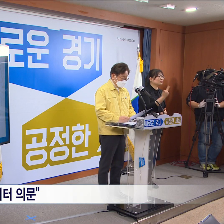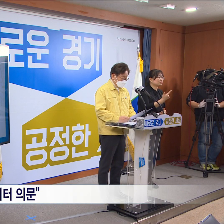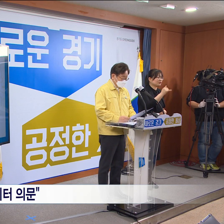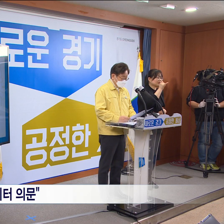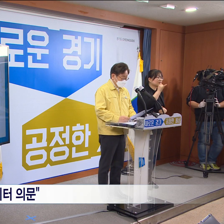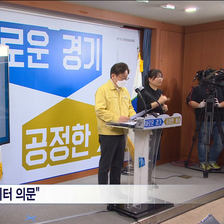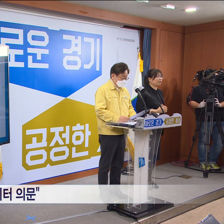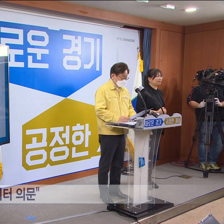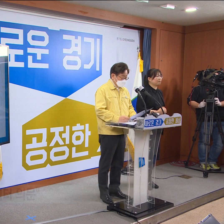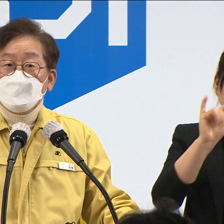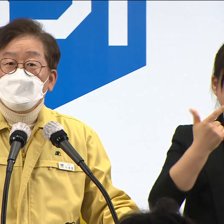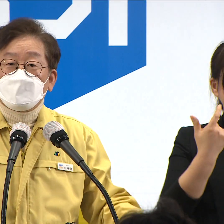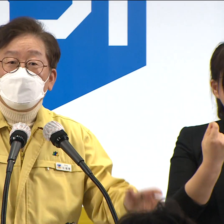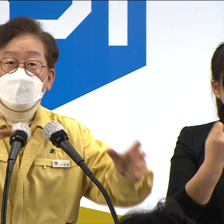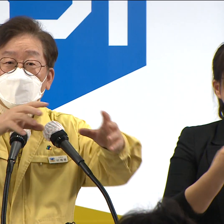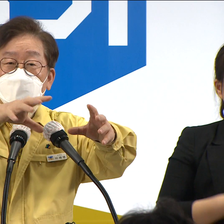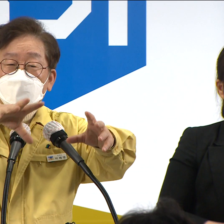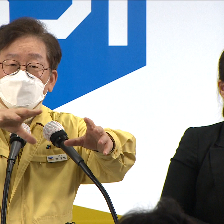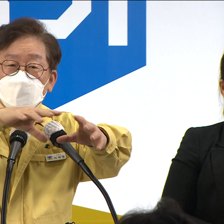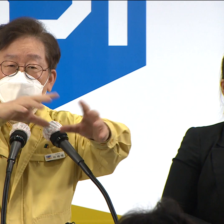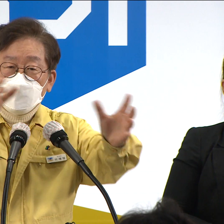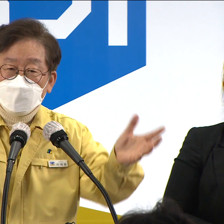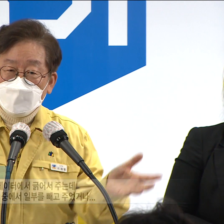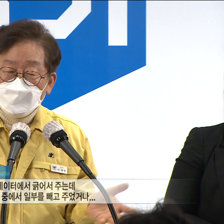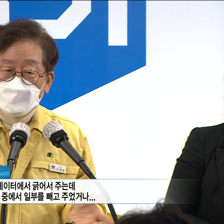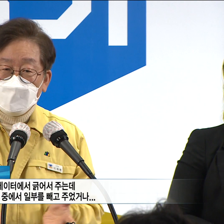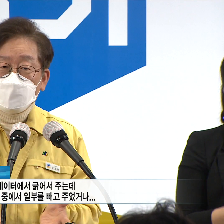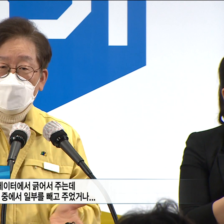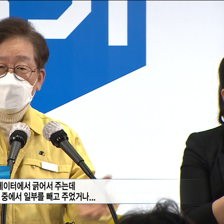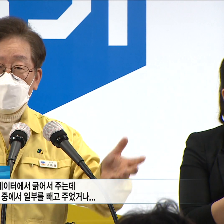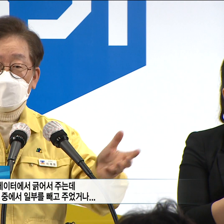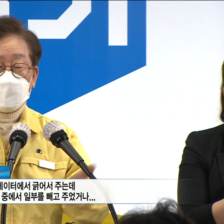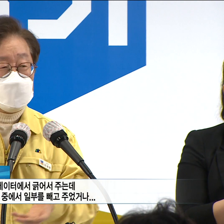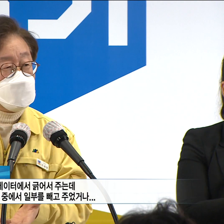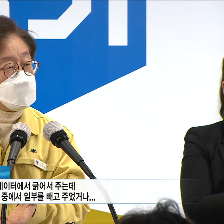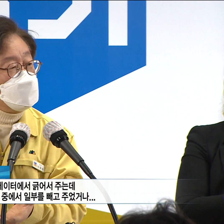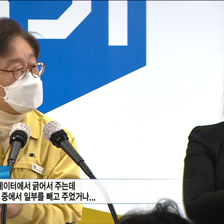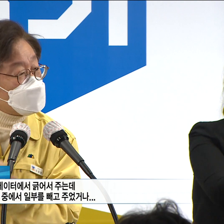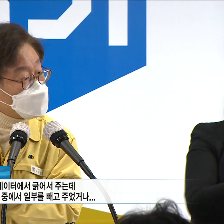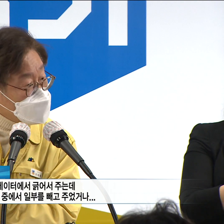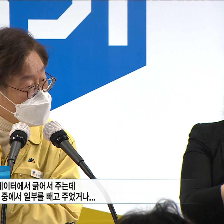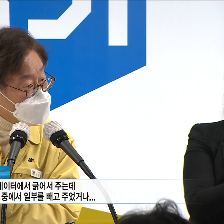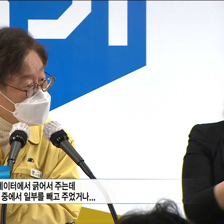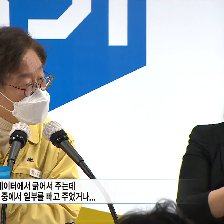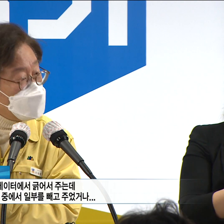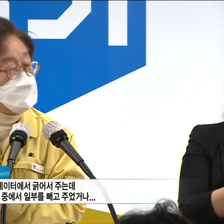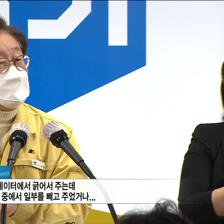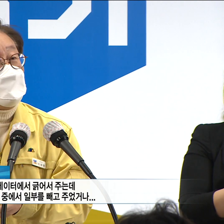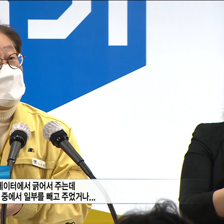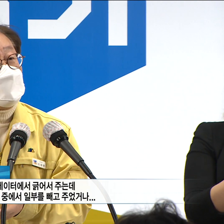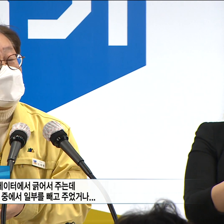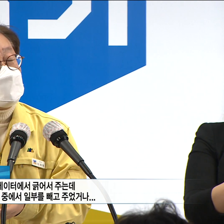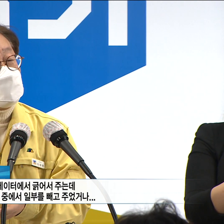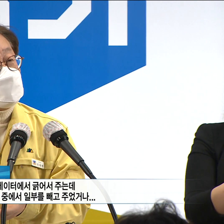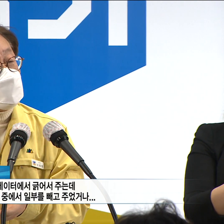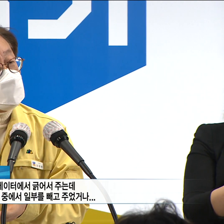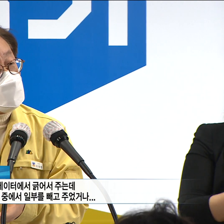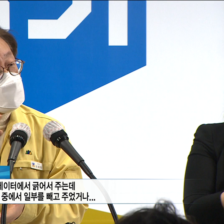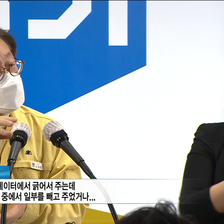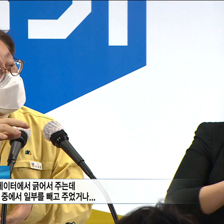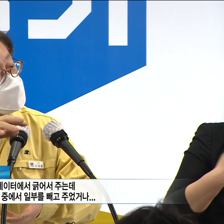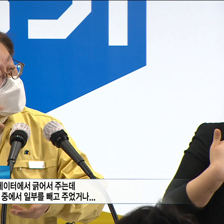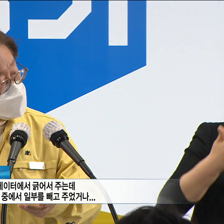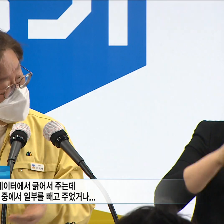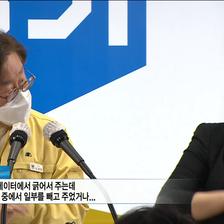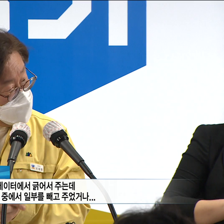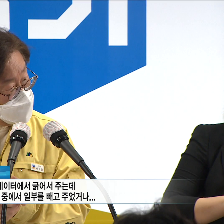의문을 제기했습니다. 줄 때마다 뭔가 모 데이터에서 긁어서 주는데 모